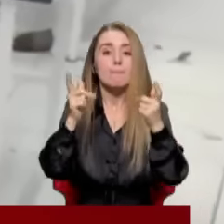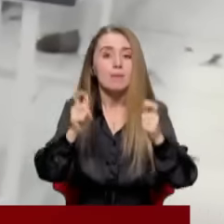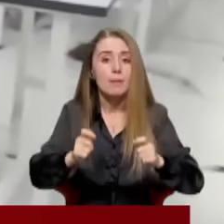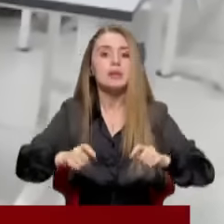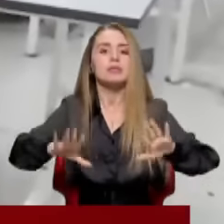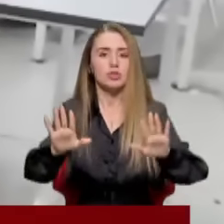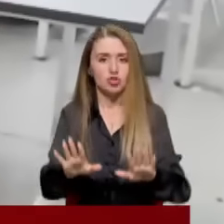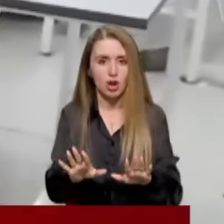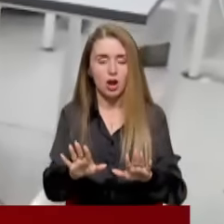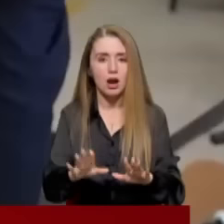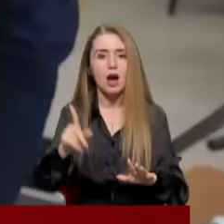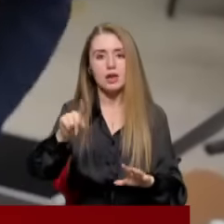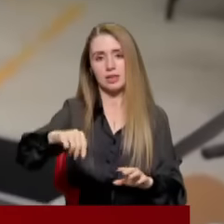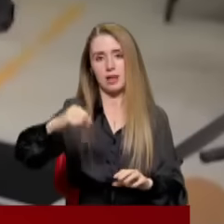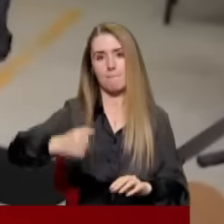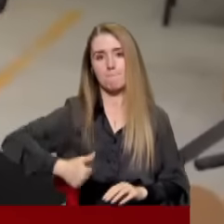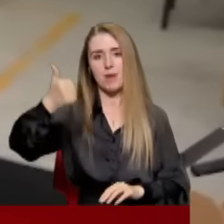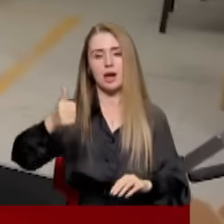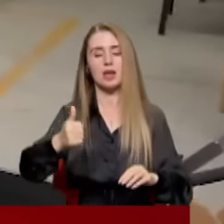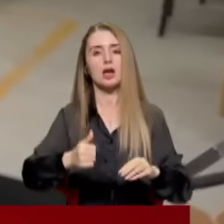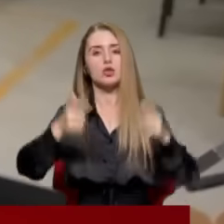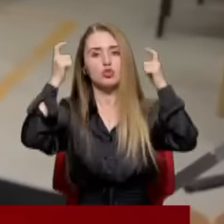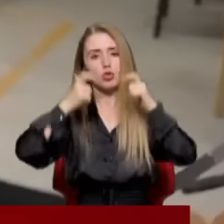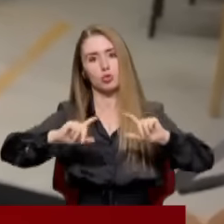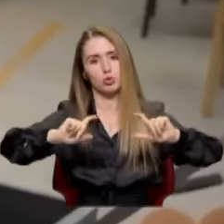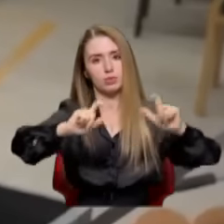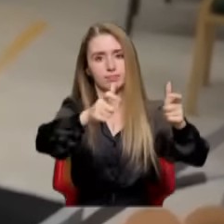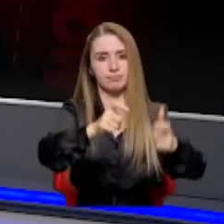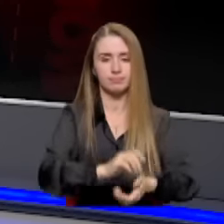konusunda topu Hazine ve Maliye Bakanı Mehmet Şimşek'e attı.